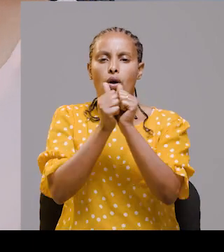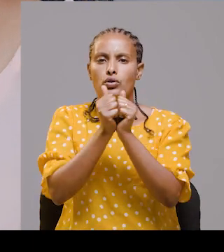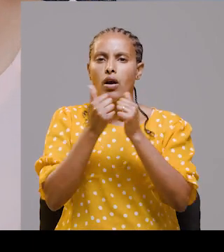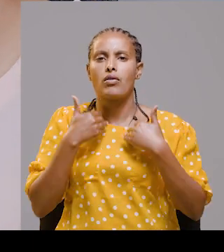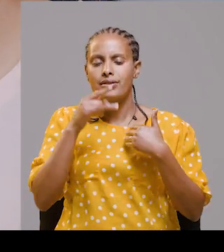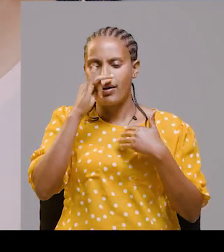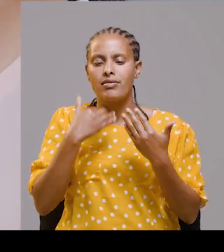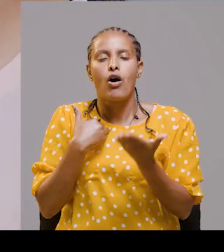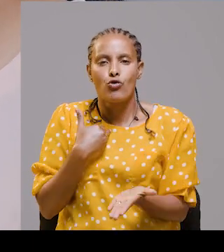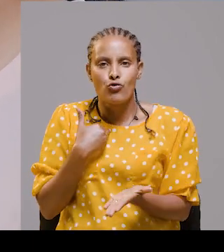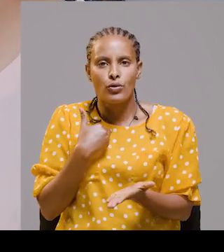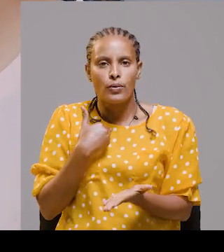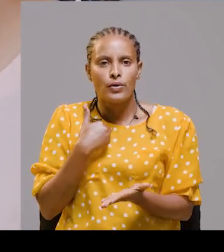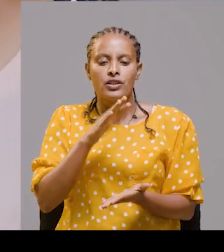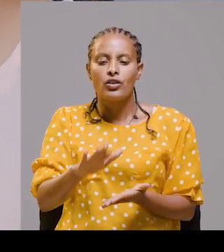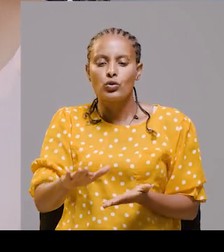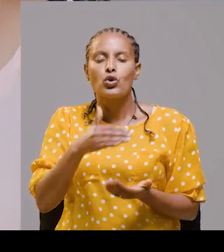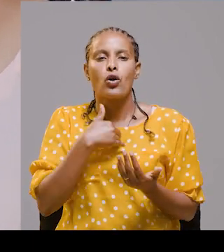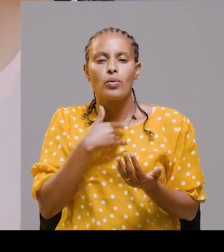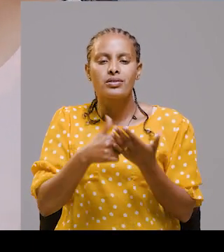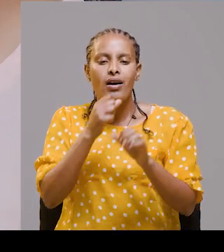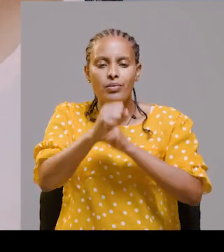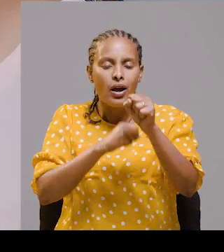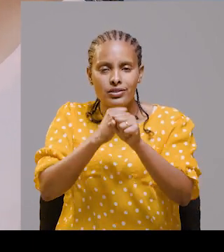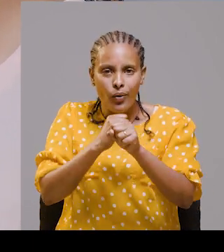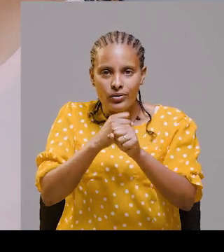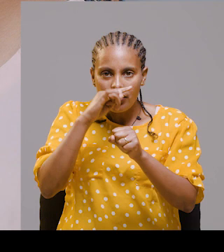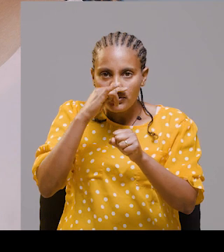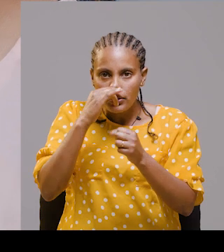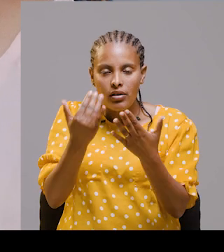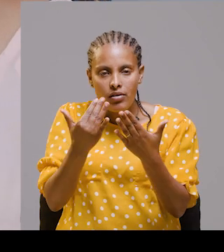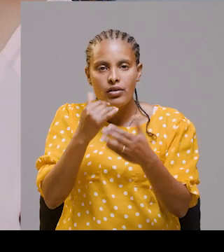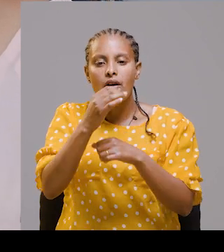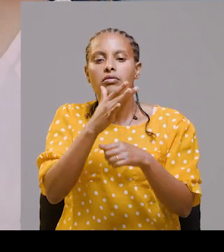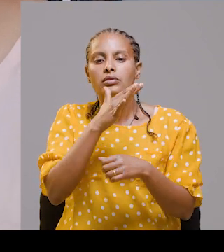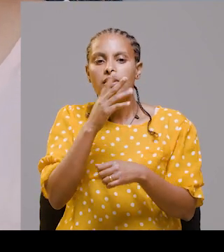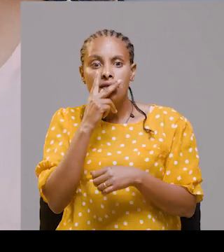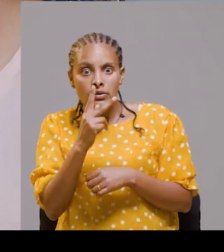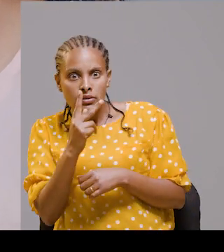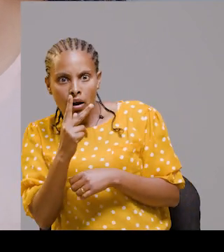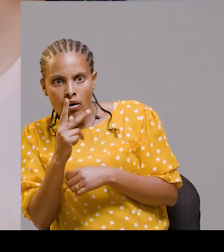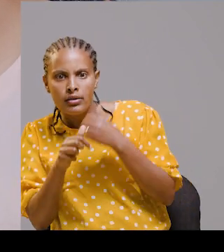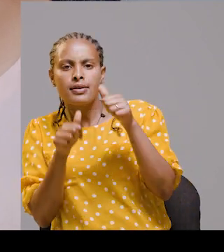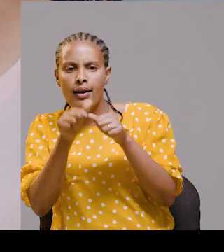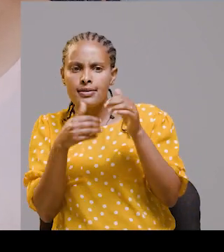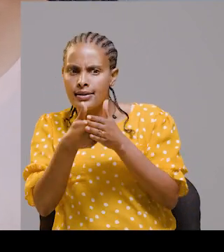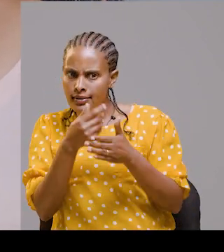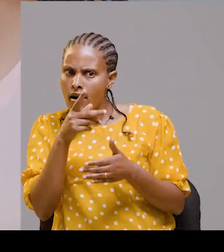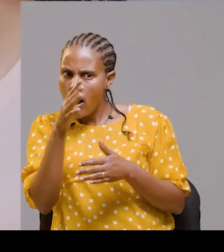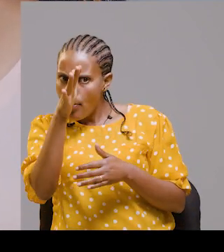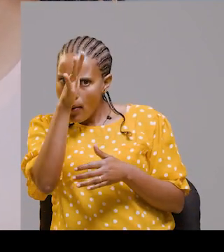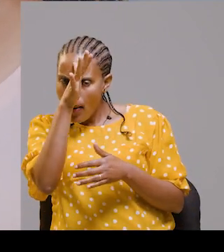ያሉ ህጻናት አሉ። ህጻናት ግን በዛ እድሜያቸው እናቶቻቸው ላይ ጥቃት ሲደርስ ማየት፣ አባቶቻቸው